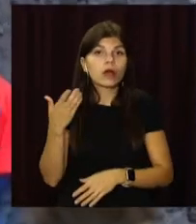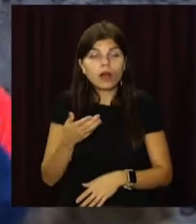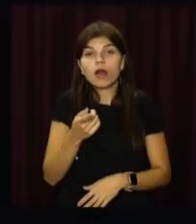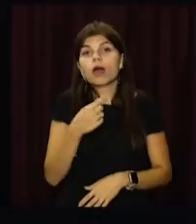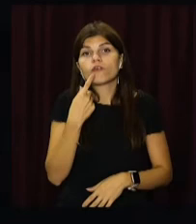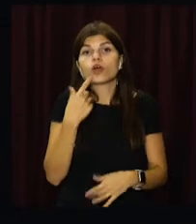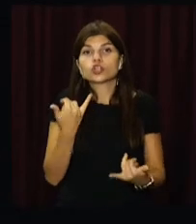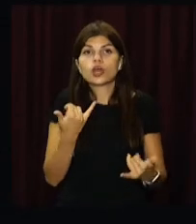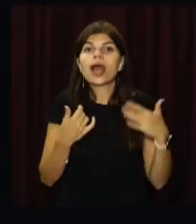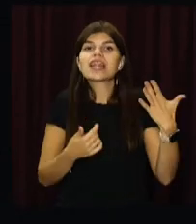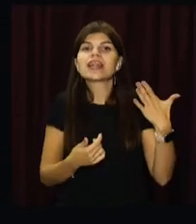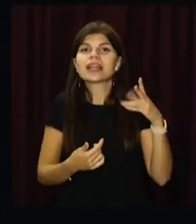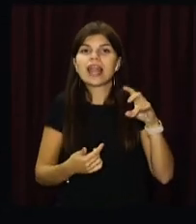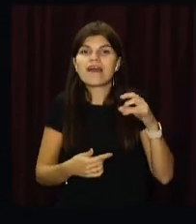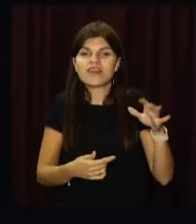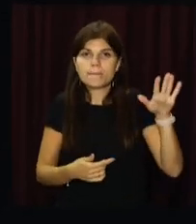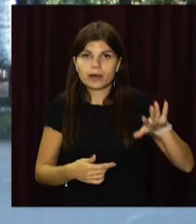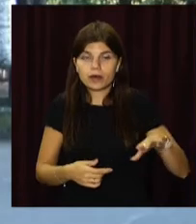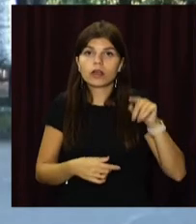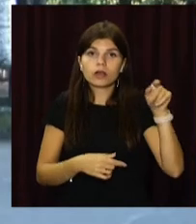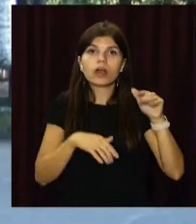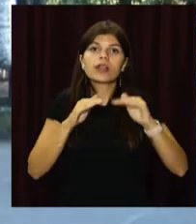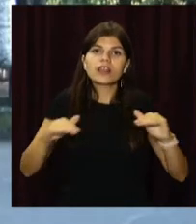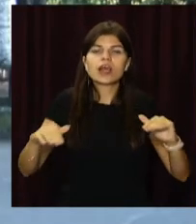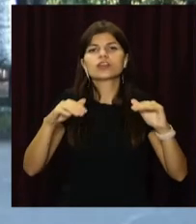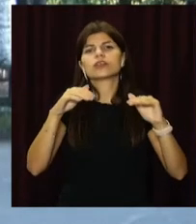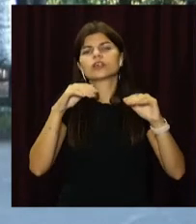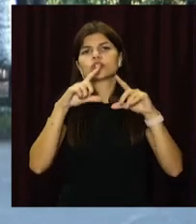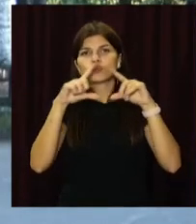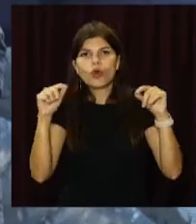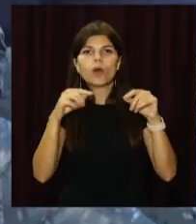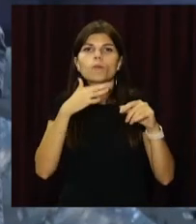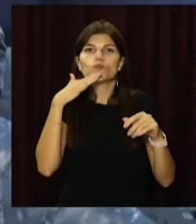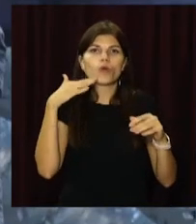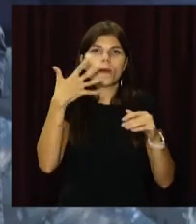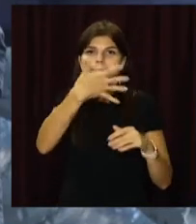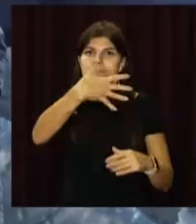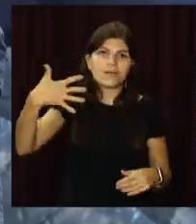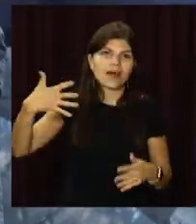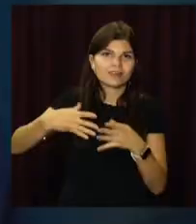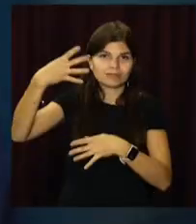прокладання нового трубопроводу. Ним тепло йде в дитсадки, школи та 5 багатоповерхівок.